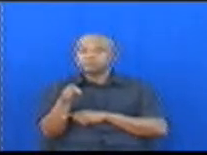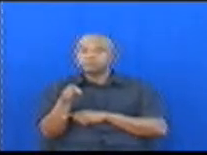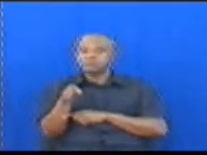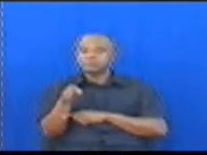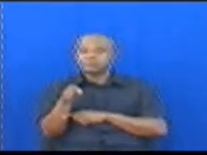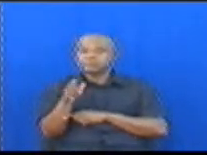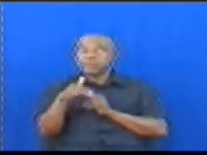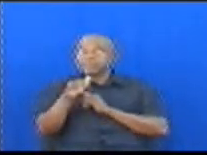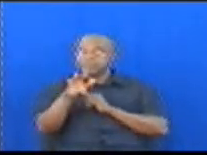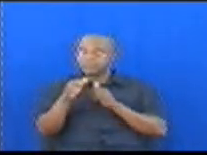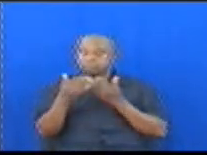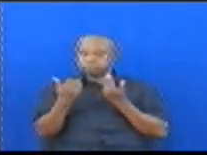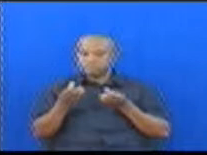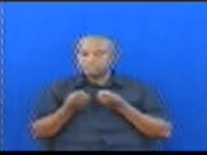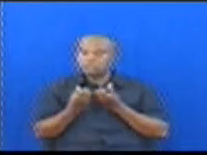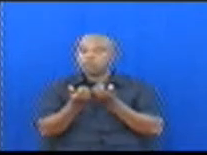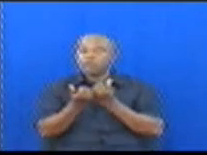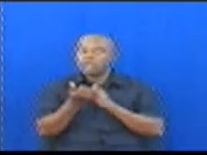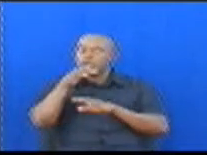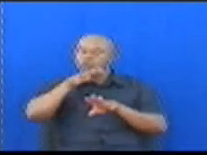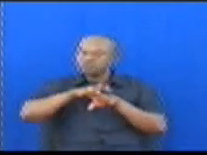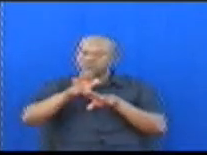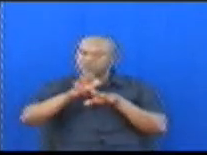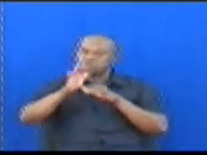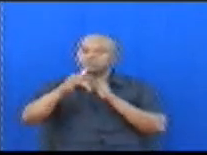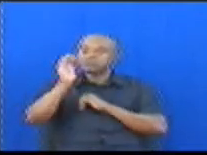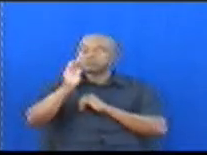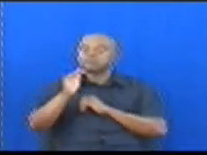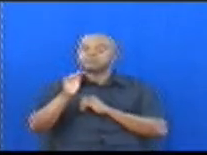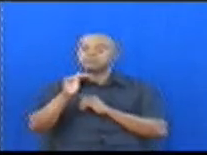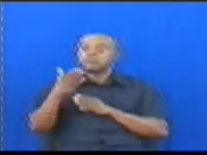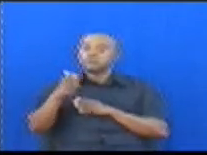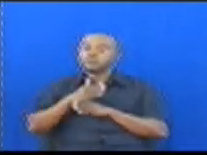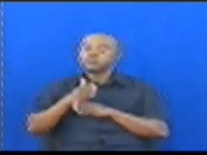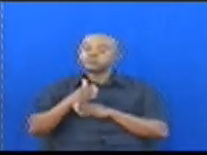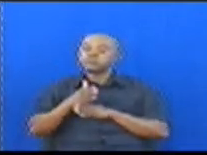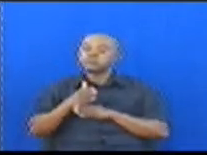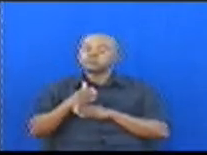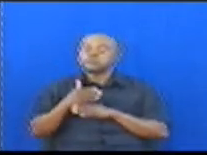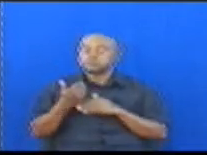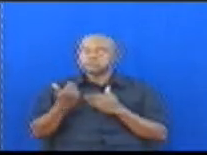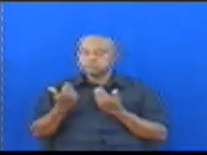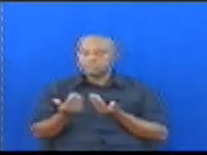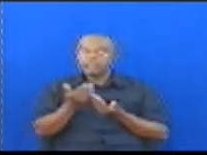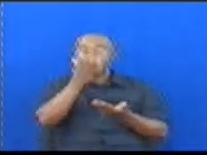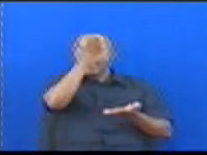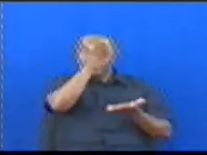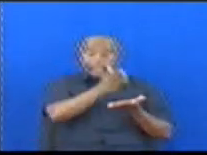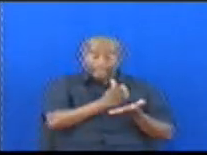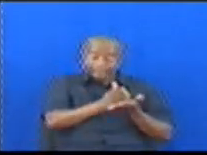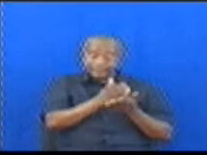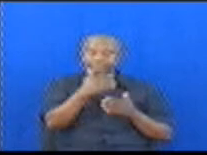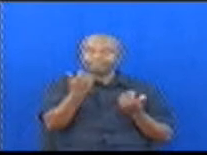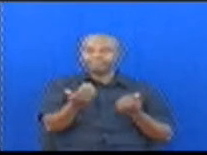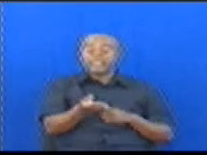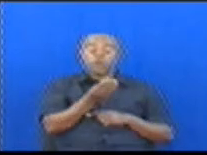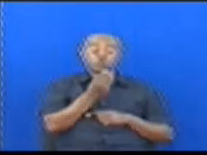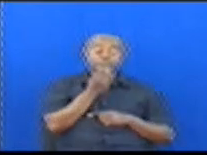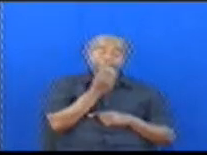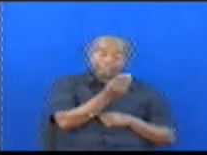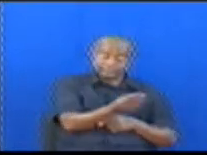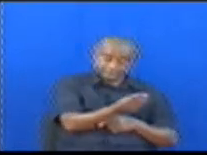yanaenda kutoa ufafanuzi wa ziada kuhusiana na haki ya kushtaki, na